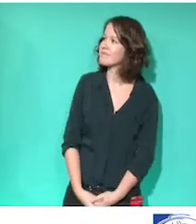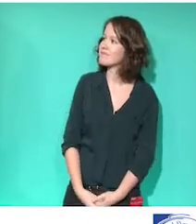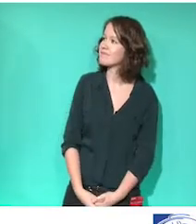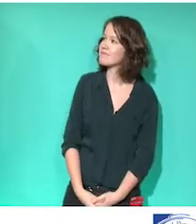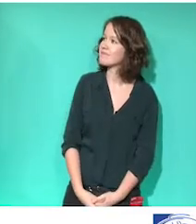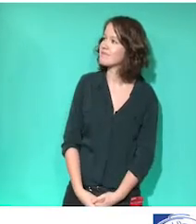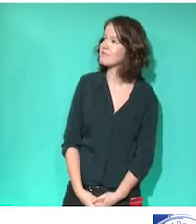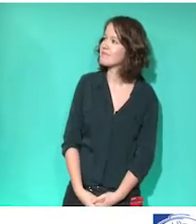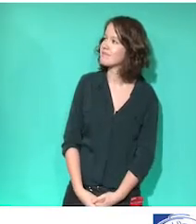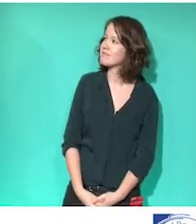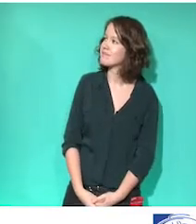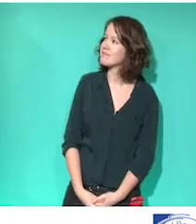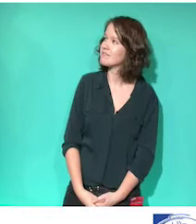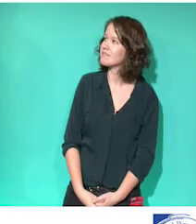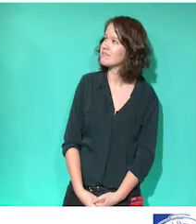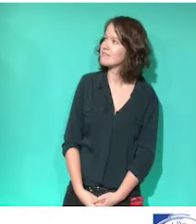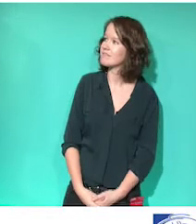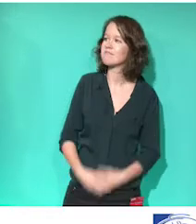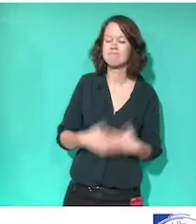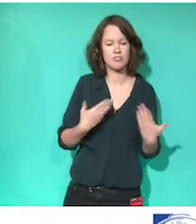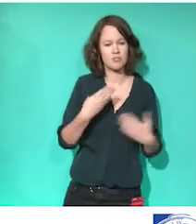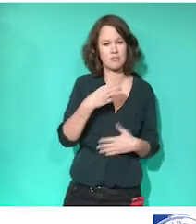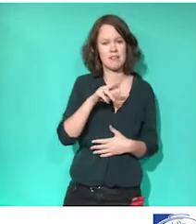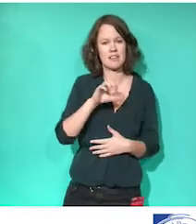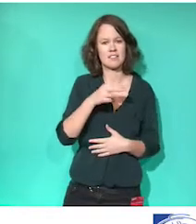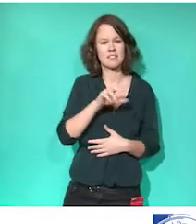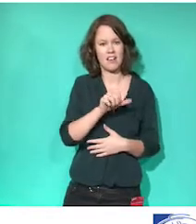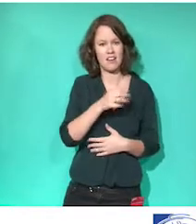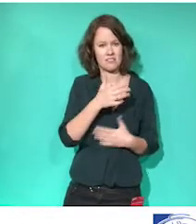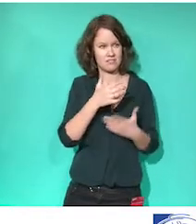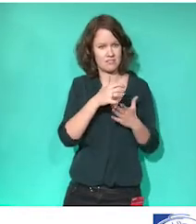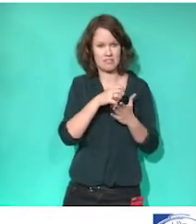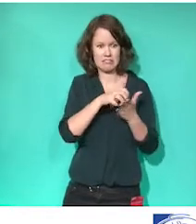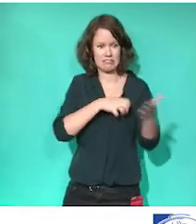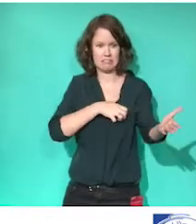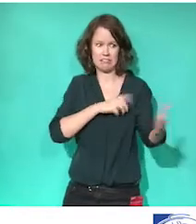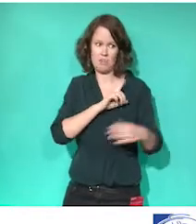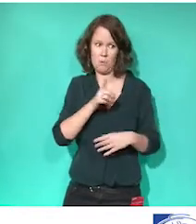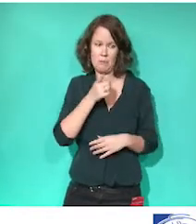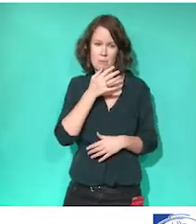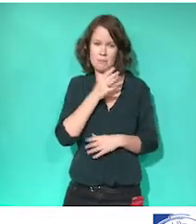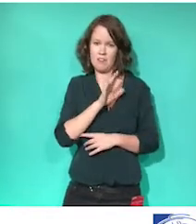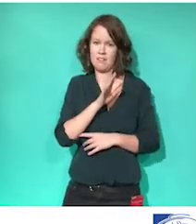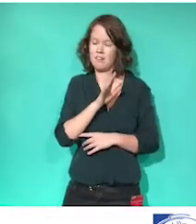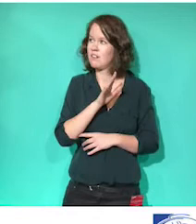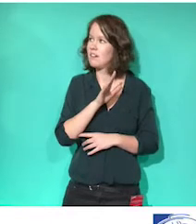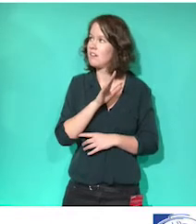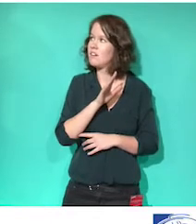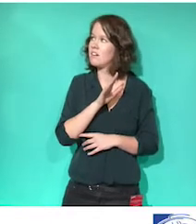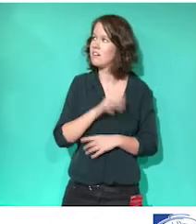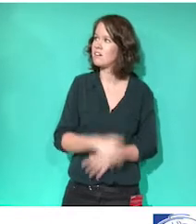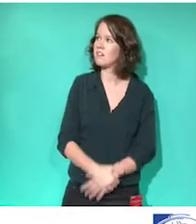donne. Maintenant, c'est Marina qui va dire un mot. Marina, c'est très long le texte, ça ne va pas le faire, hein, je vous le dis tout de suite. Deux